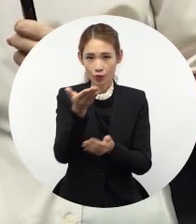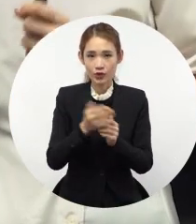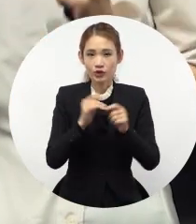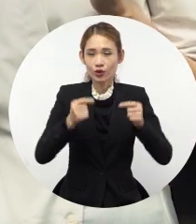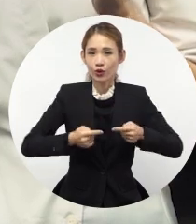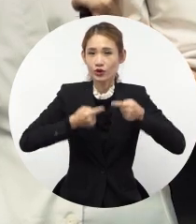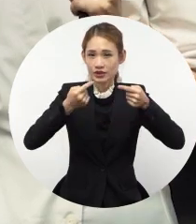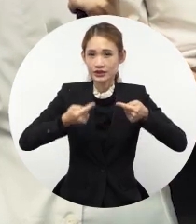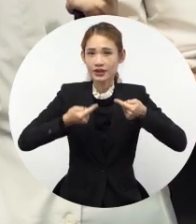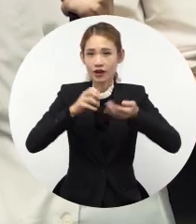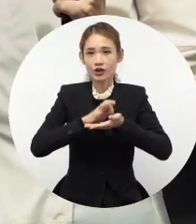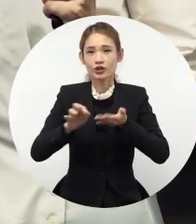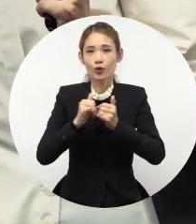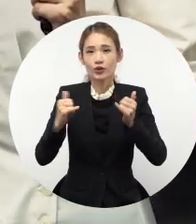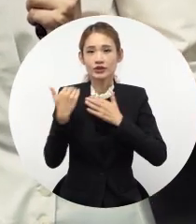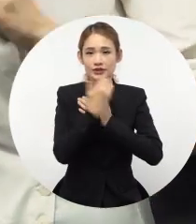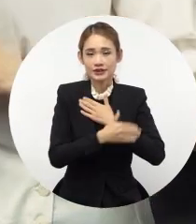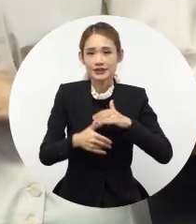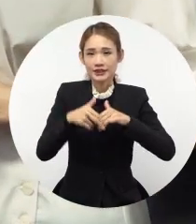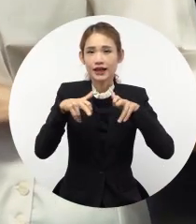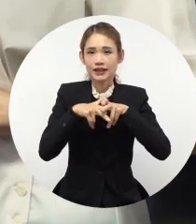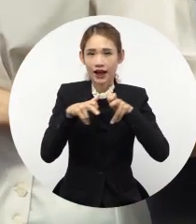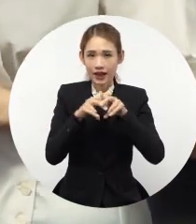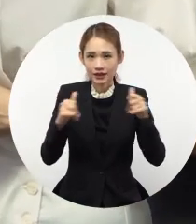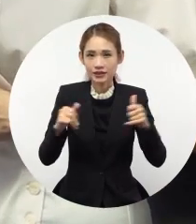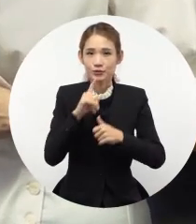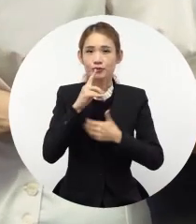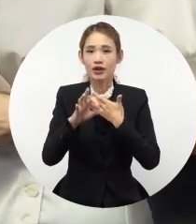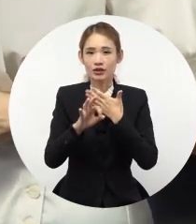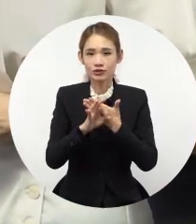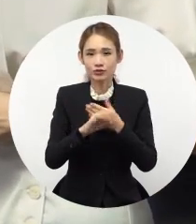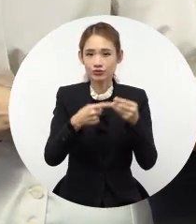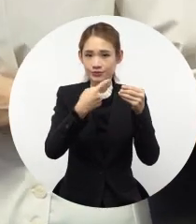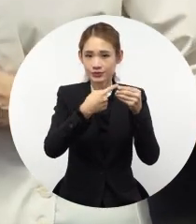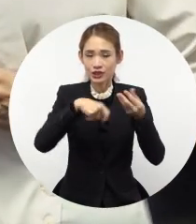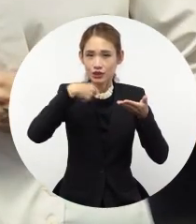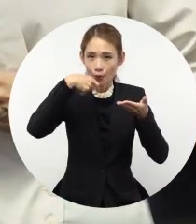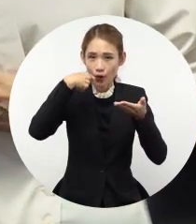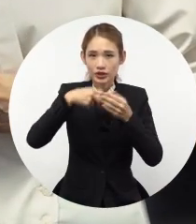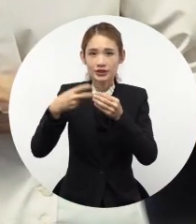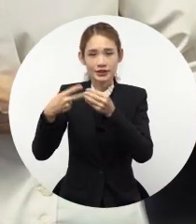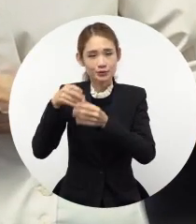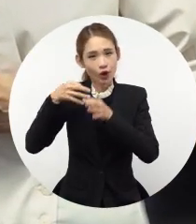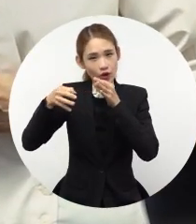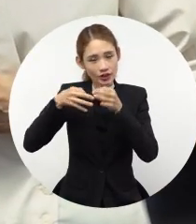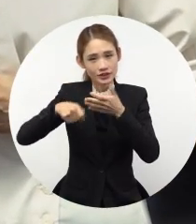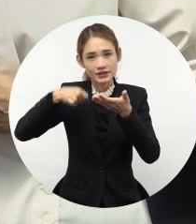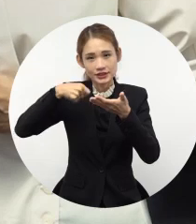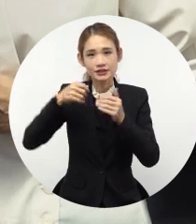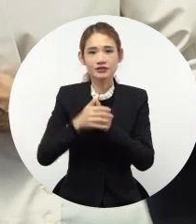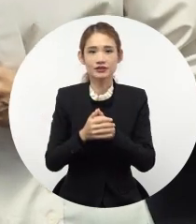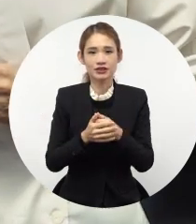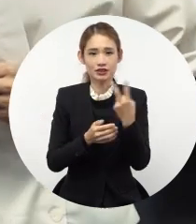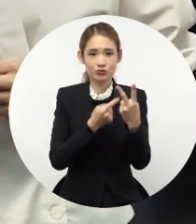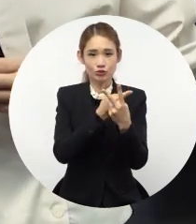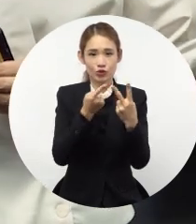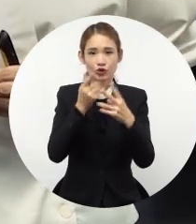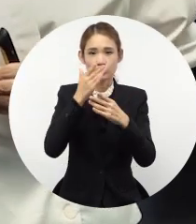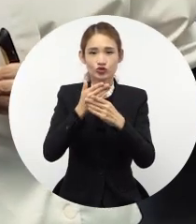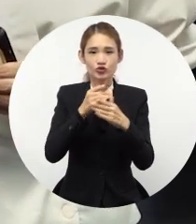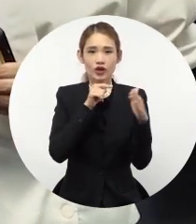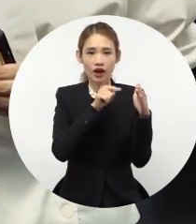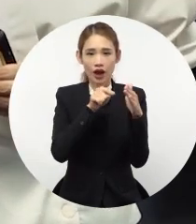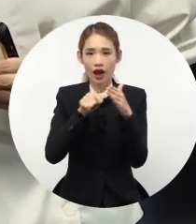휠체어를 이용하는 지체 장애인이라고 한다면 1번 식당과 2번 식당 중에서 어떤 식당을 이용할 것